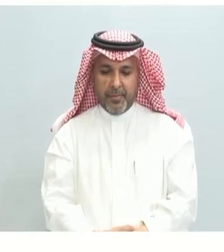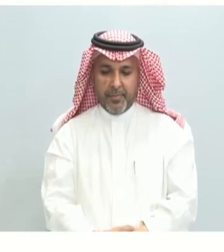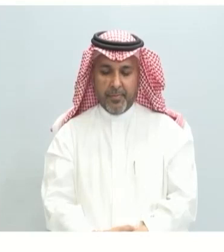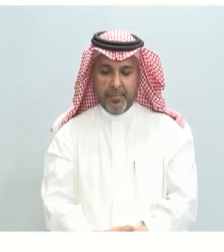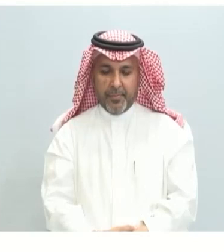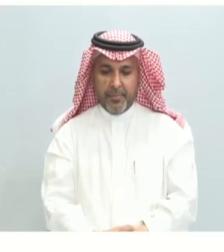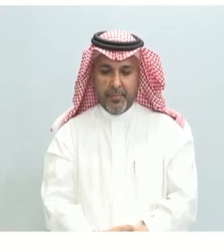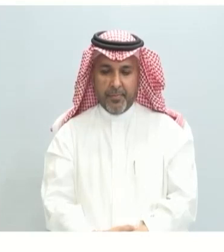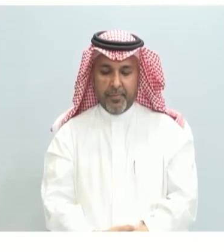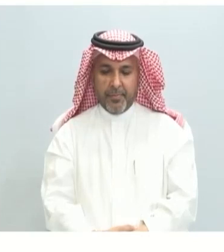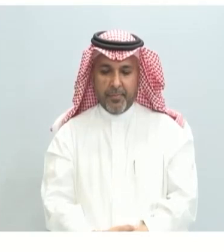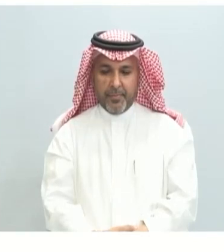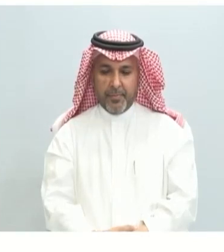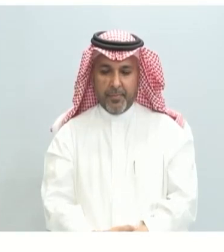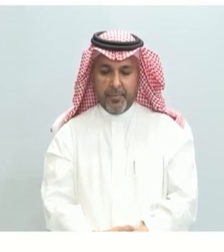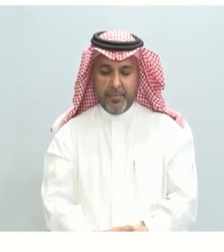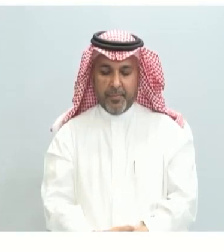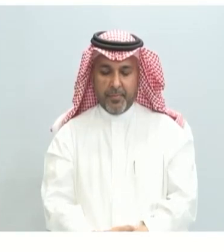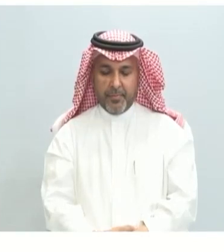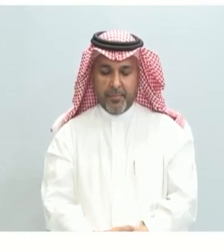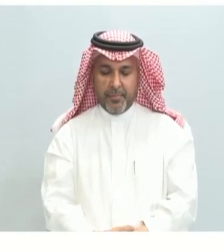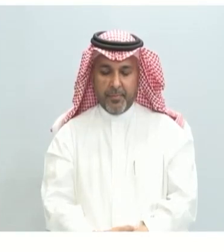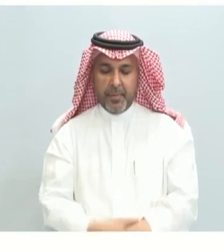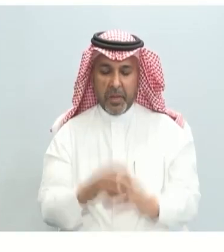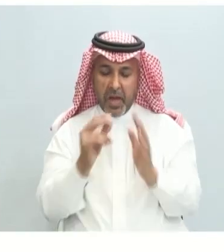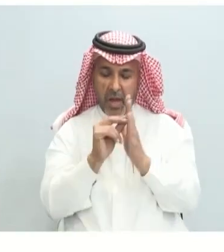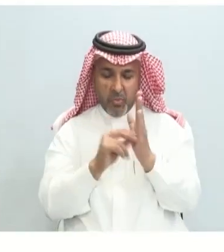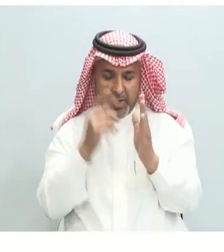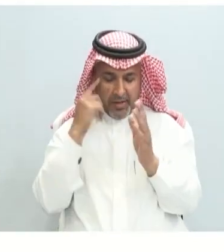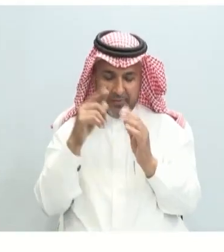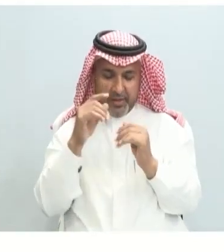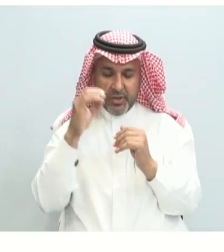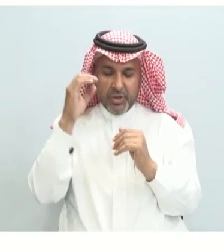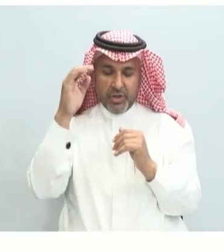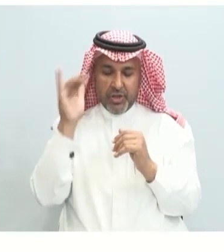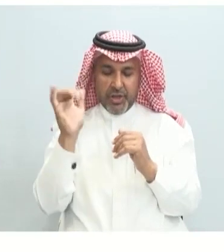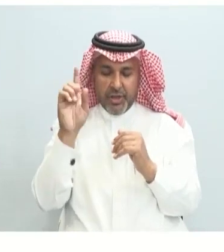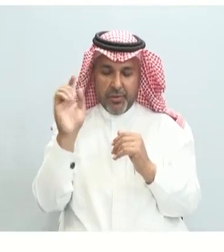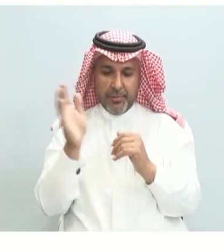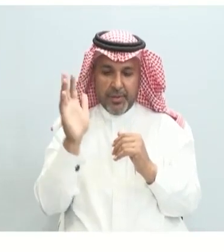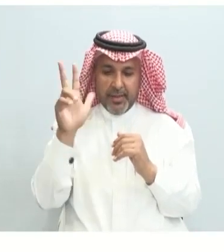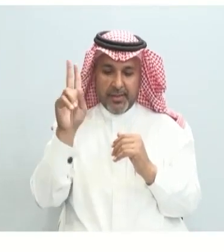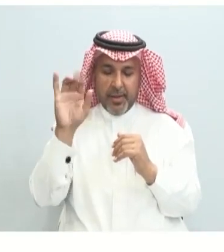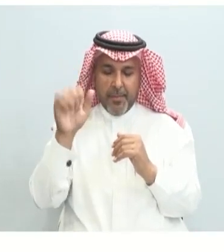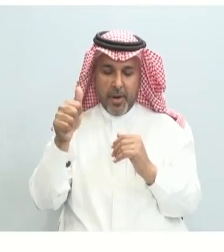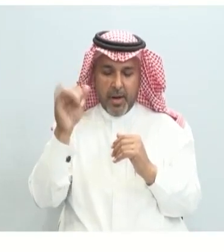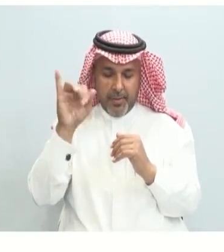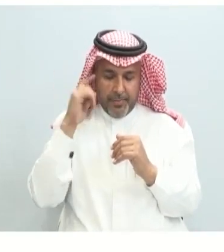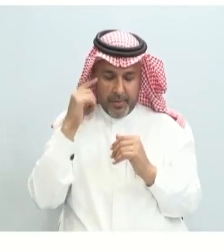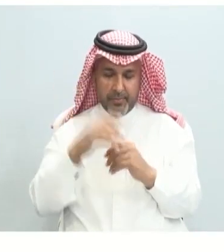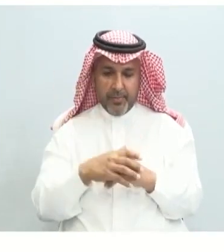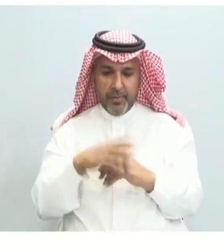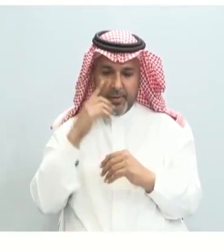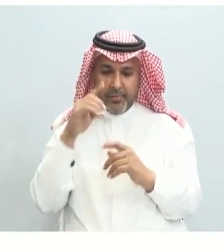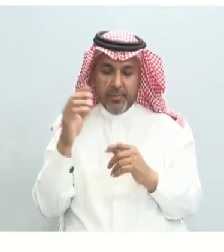القياس هو عباره عن كوساين انفرس باستخدام قانون الجيوب التمام وقلنا بناخذ اي تربيع ناقص بي تربيع